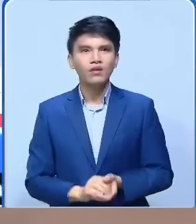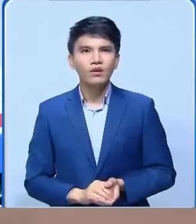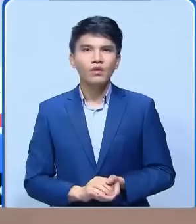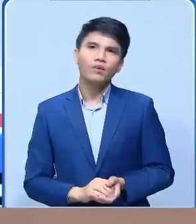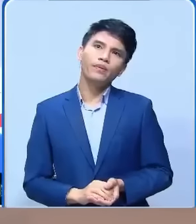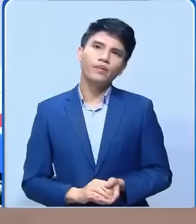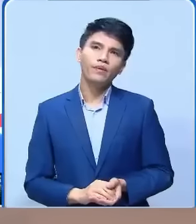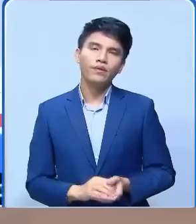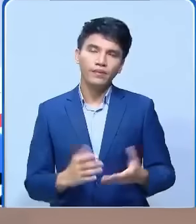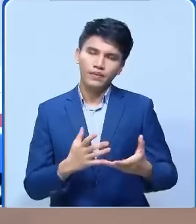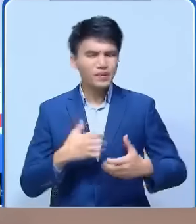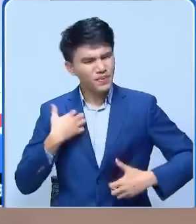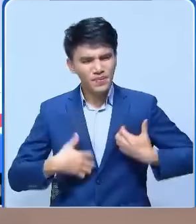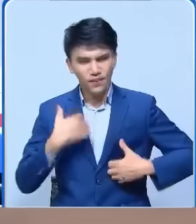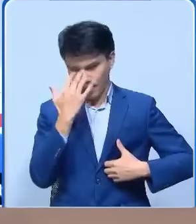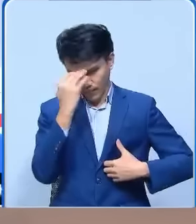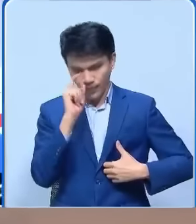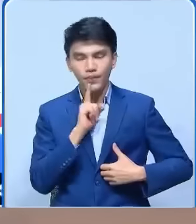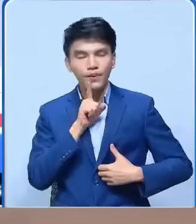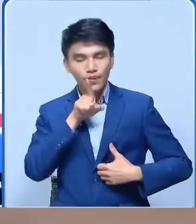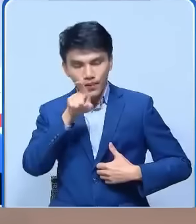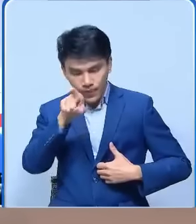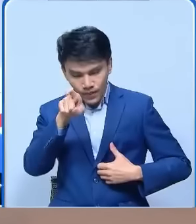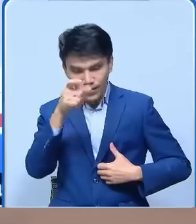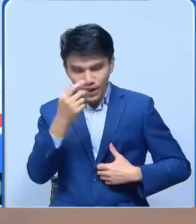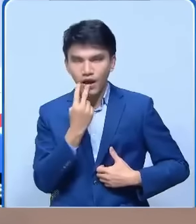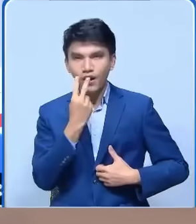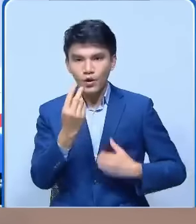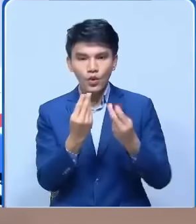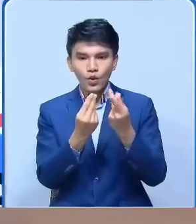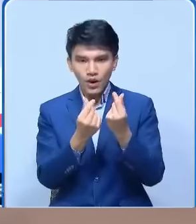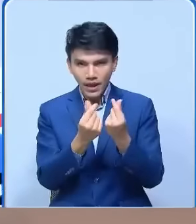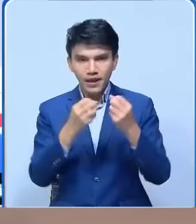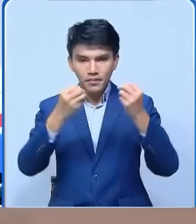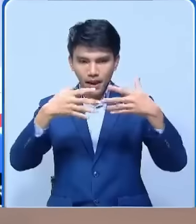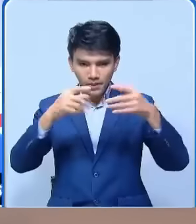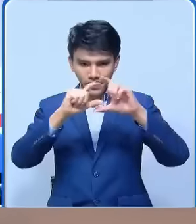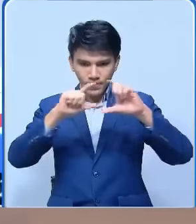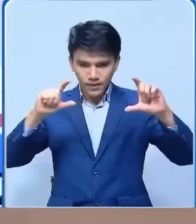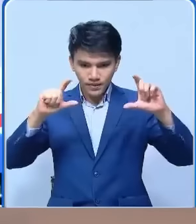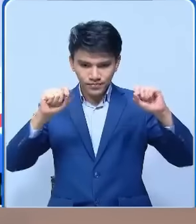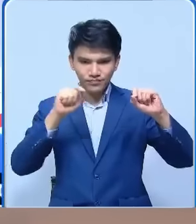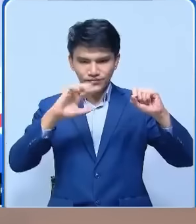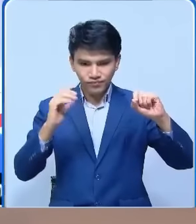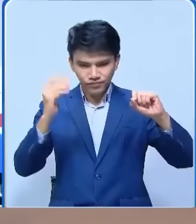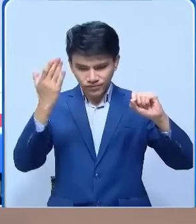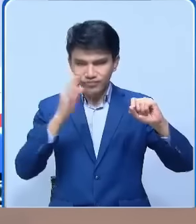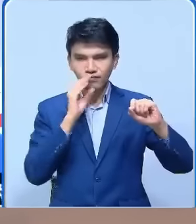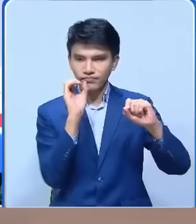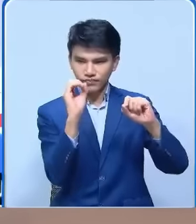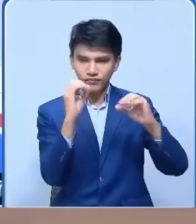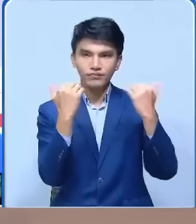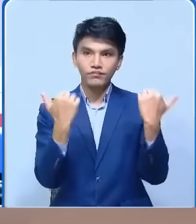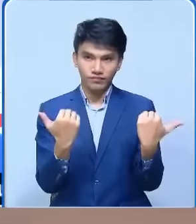างๆเนี่ยลำคาญมันเหลือเกินท่านก็ต้องดูเลขลงท้ายหมายเลขบัตรประชาชนท่านด้วยตามคิวไม่ใช่วันนี้แค่ลงท้ายด้วยเลข0ถูก